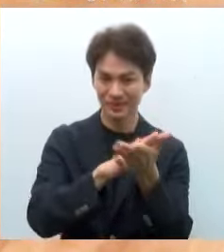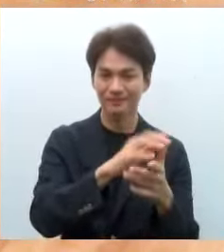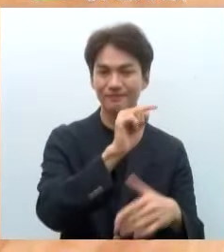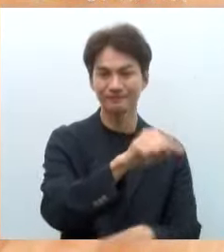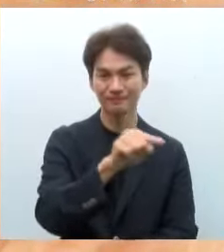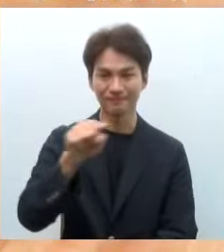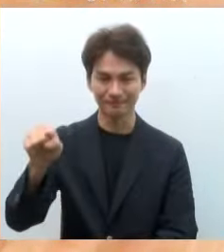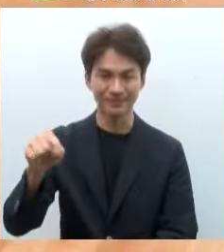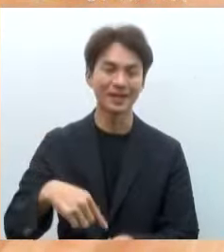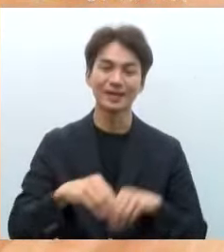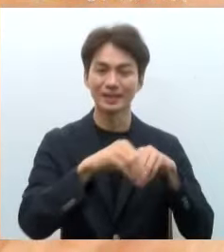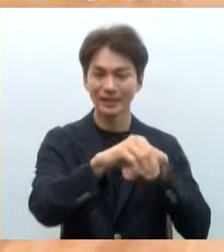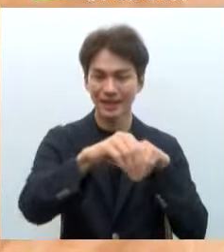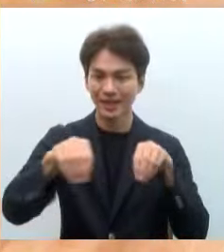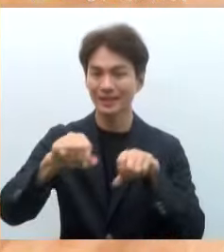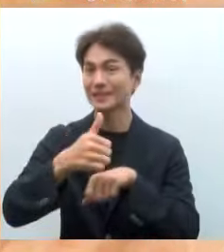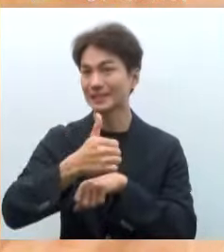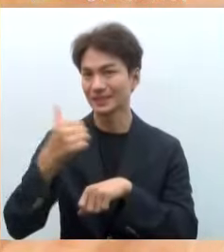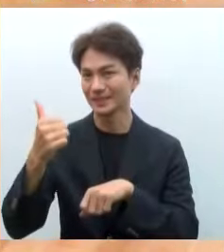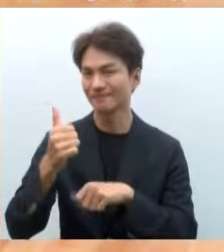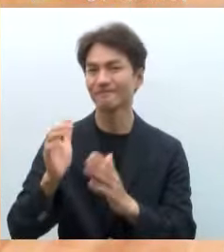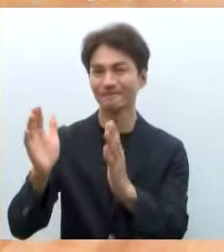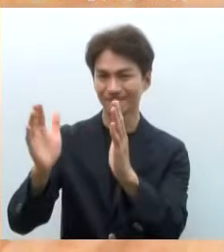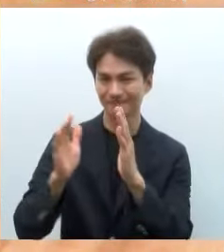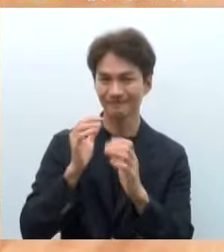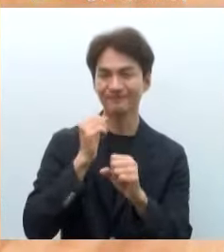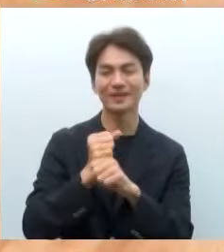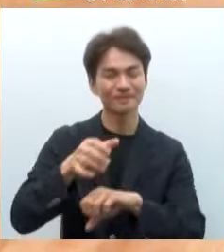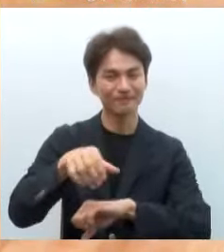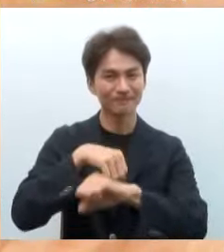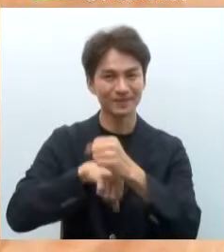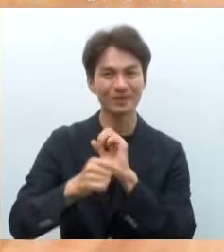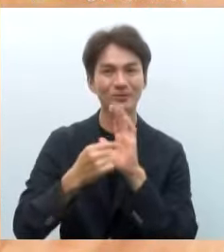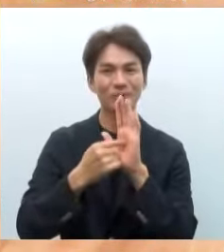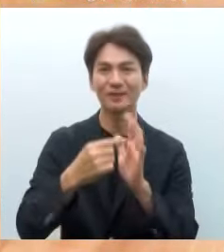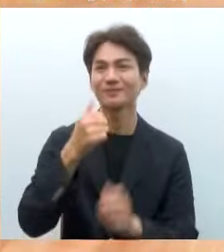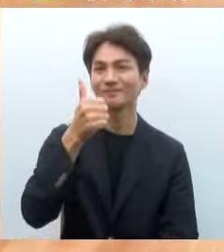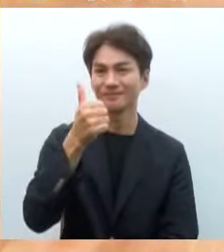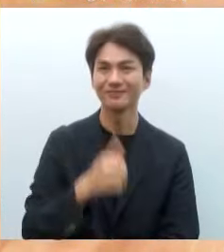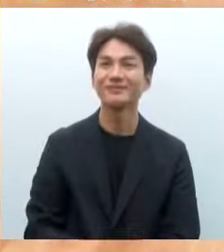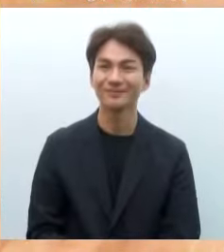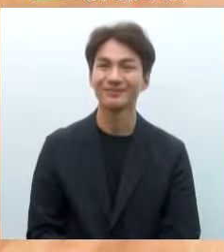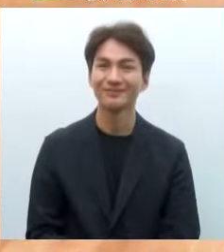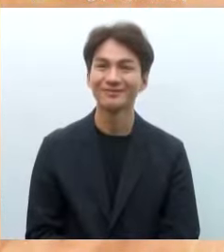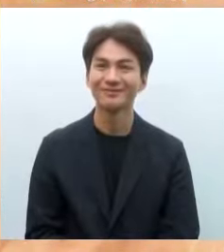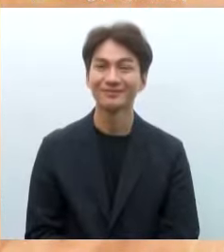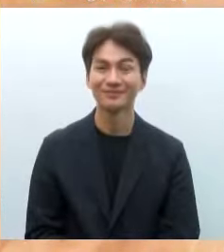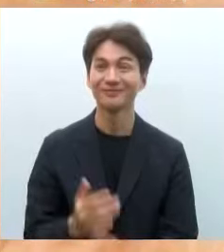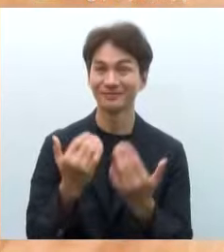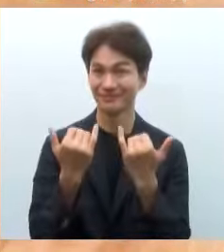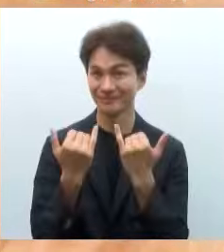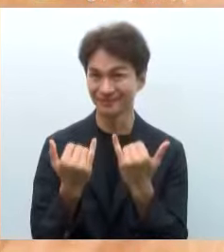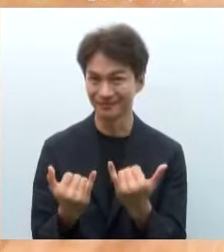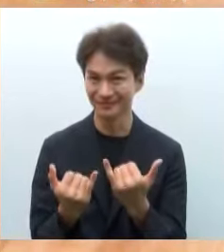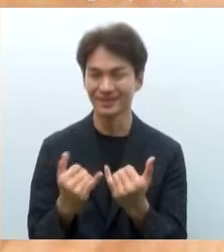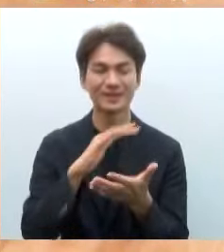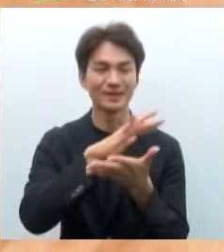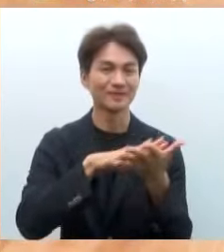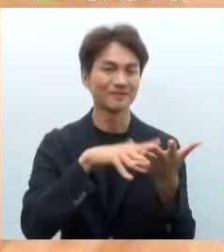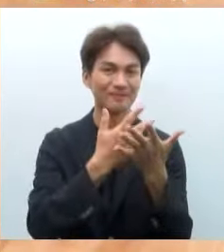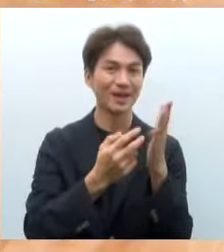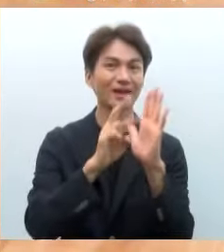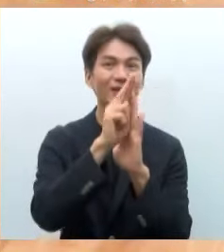งานเขตอื่นๆนะคะได้นำไปปฏิบัติกันด้วยนะคะท่านผู้ชมทุกท่านคะในเรื่องราวของนโยบายเรียนดีมี